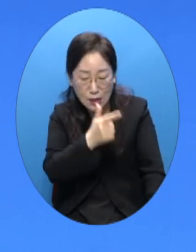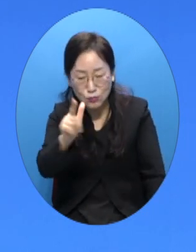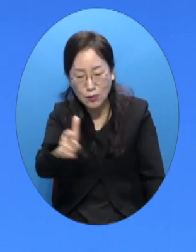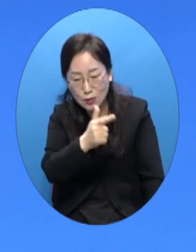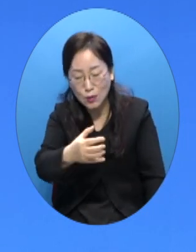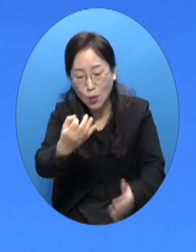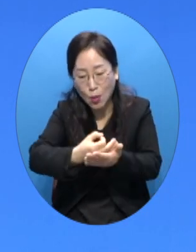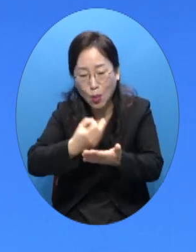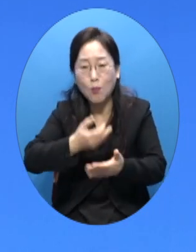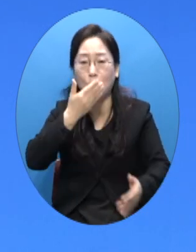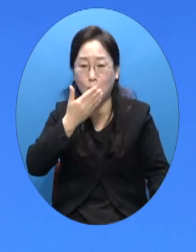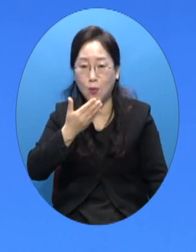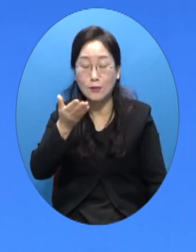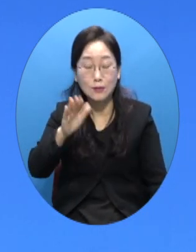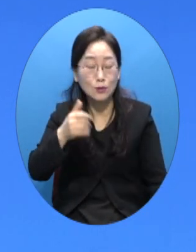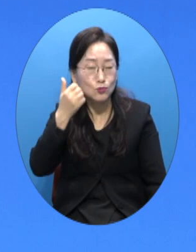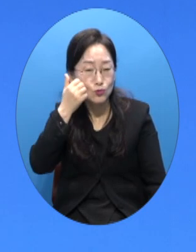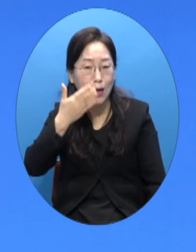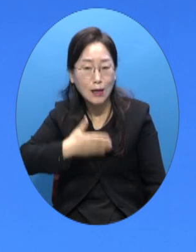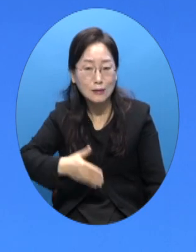근데 아는